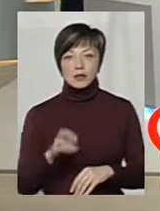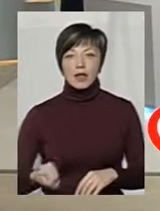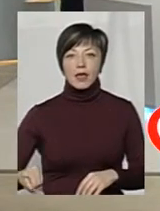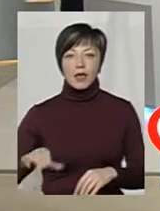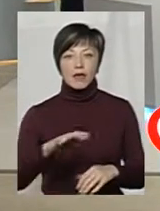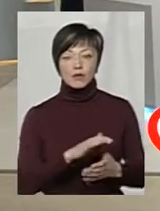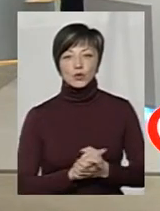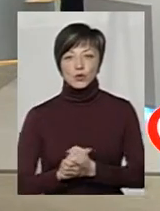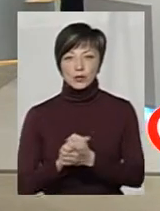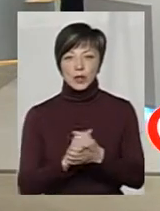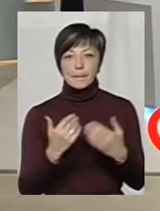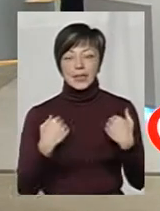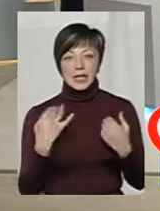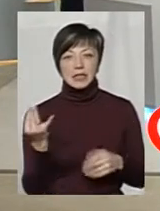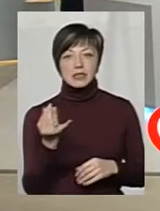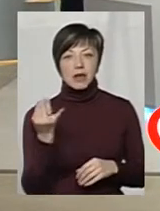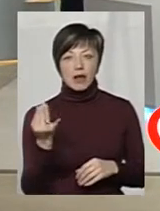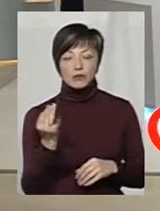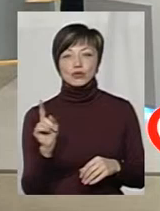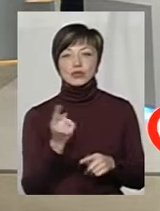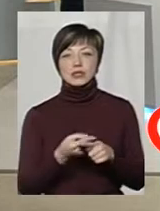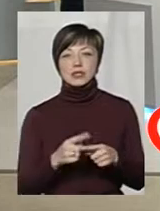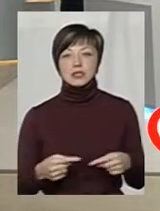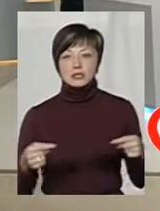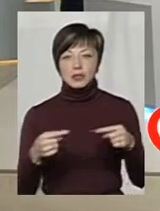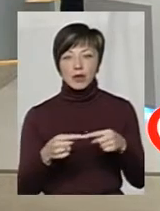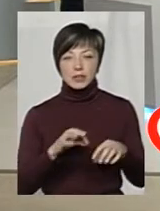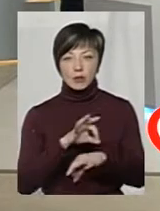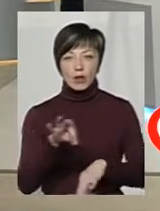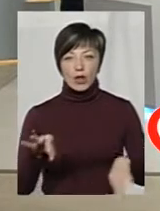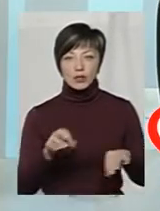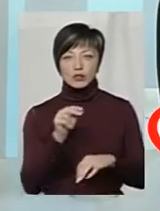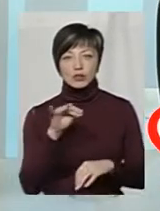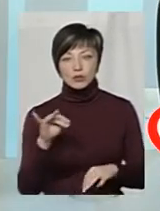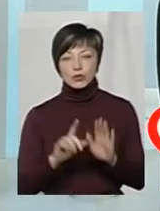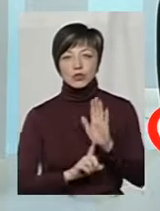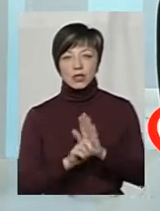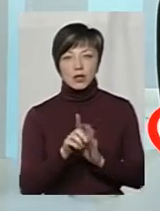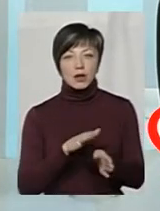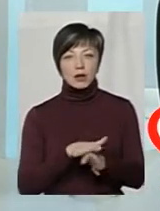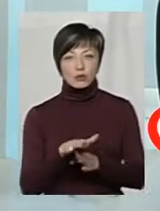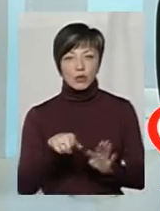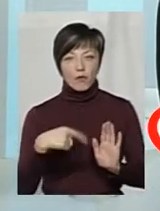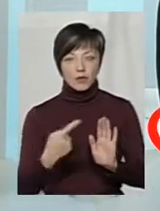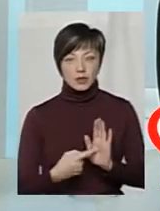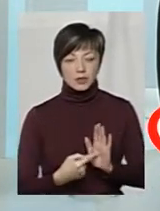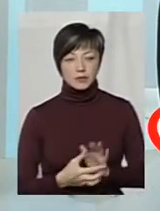Євросоюзом. От мене цікавить, що це саме за проекти, і чи вони вже почали реалізовуватися?